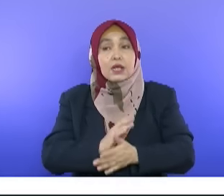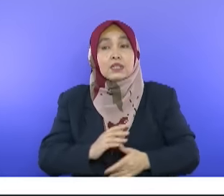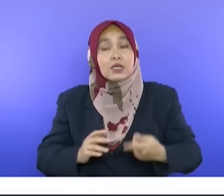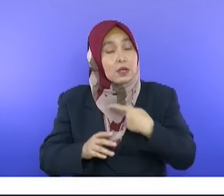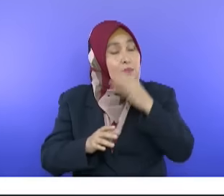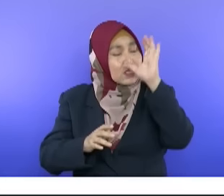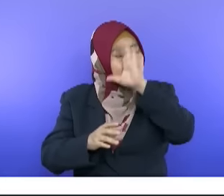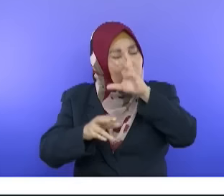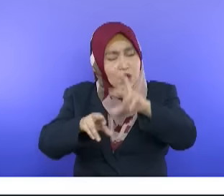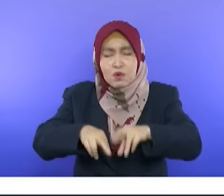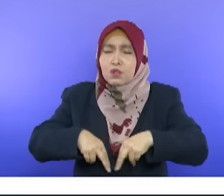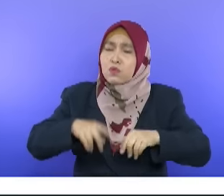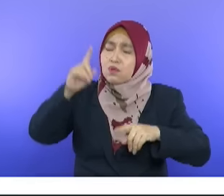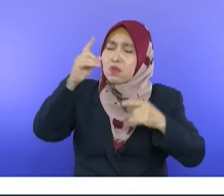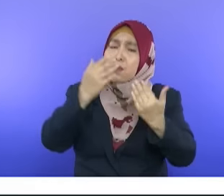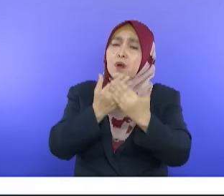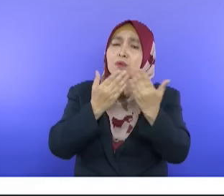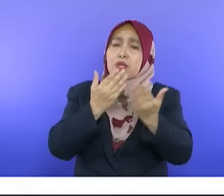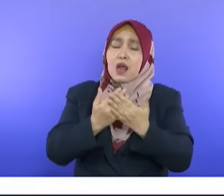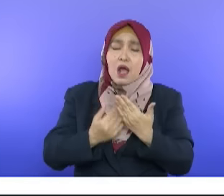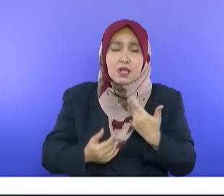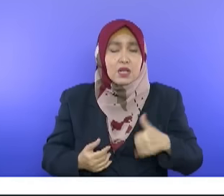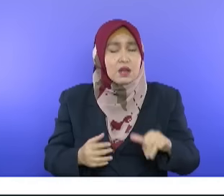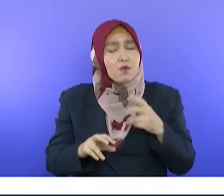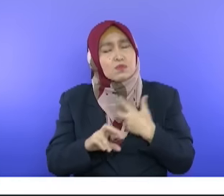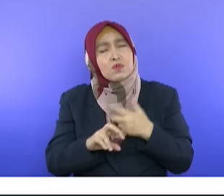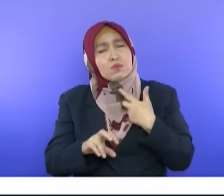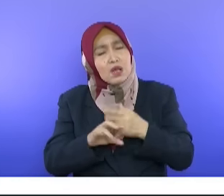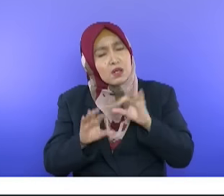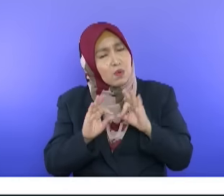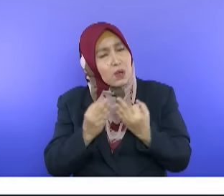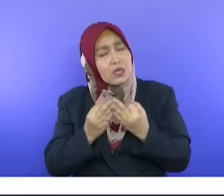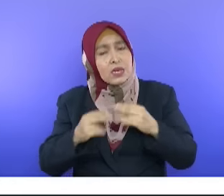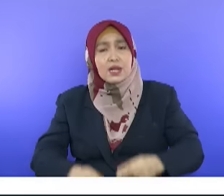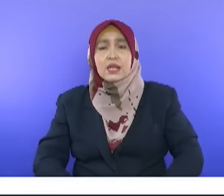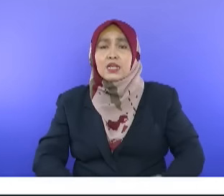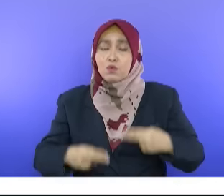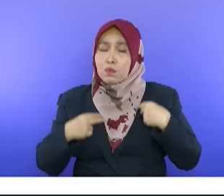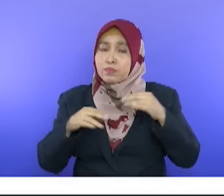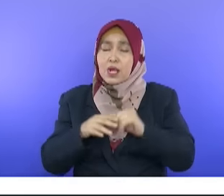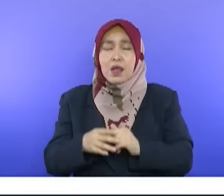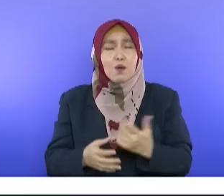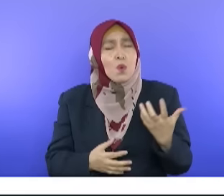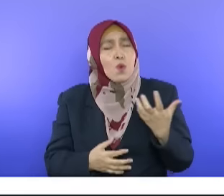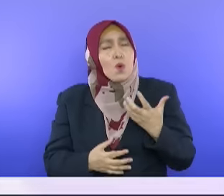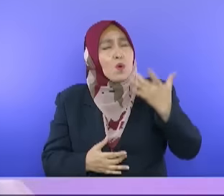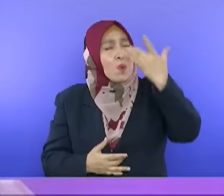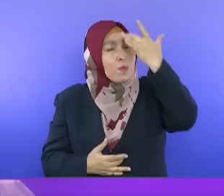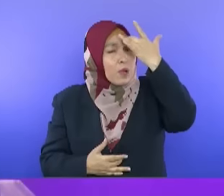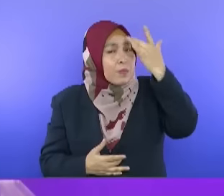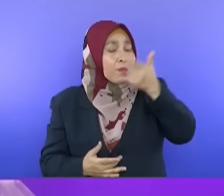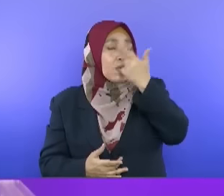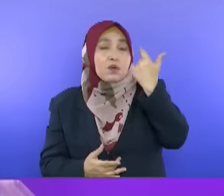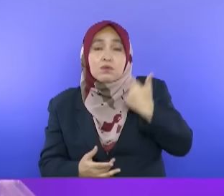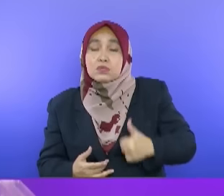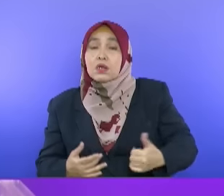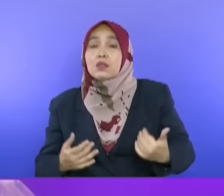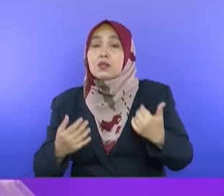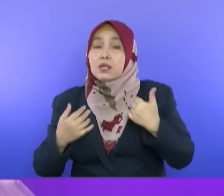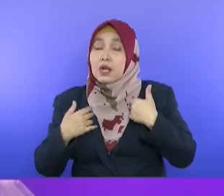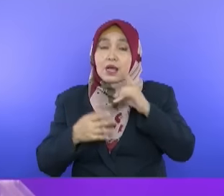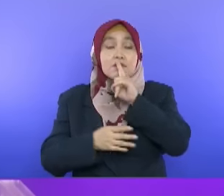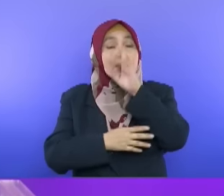dengan mencari ridho Allah Allah mudahkan urusan kepayahan dalam keluarga dalam kehidupan dalam kesakitan karena ianya adalah